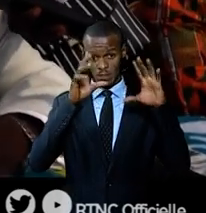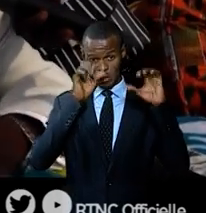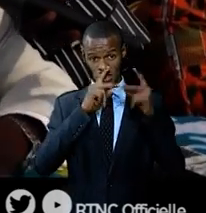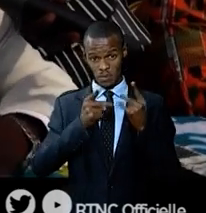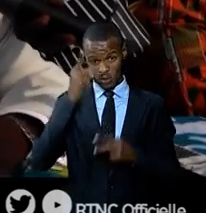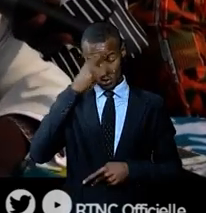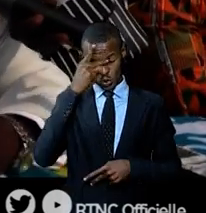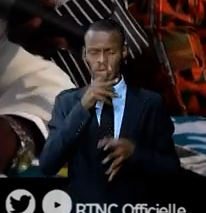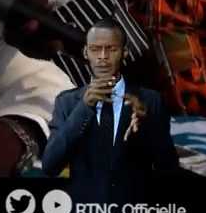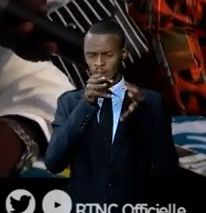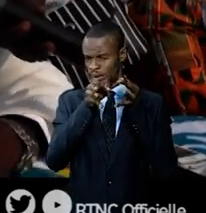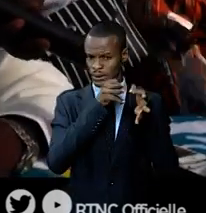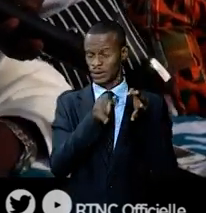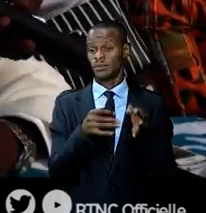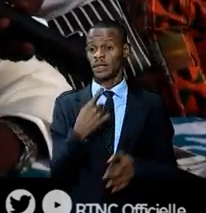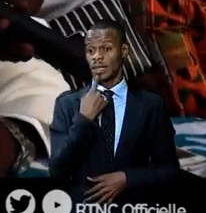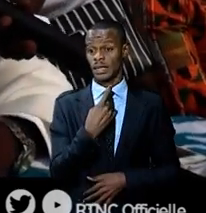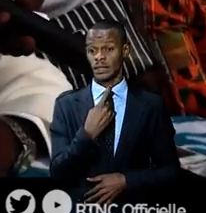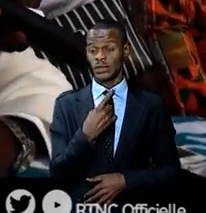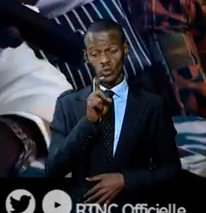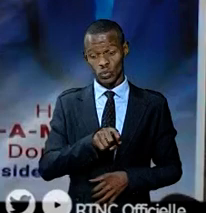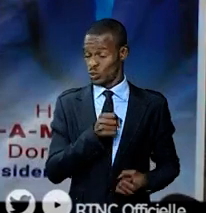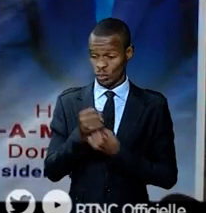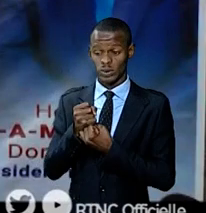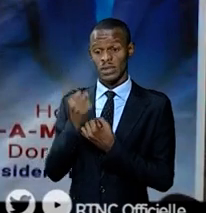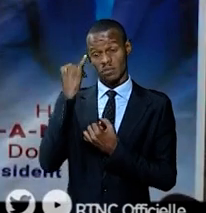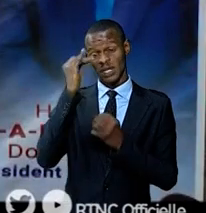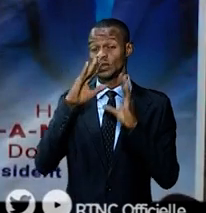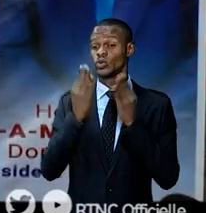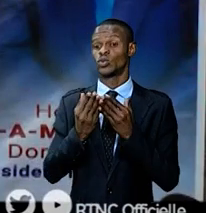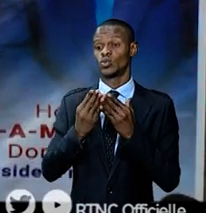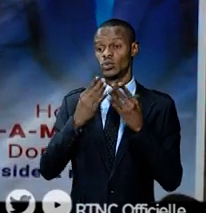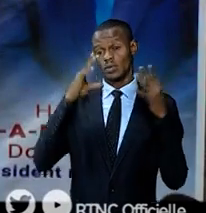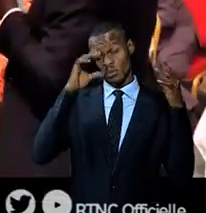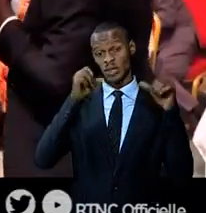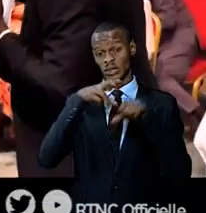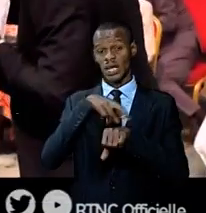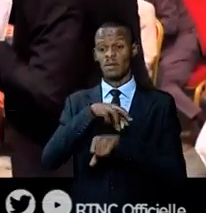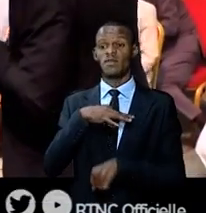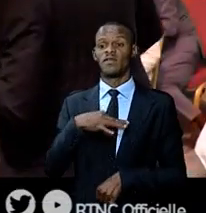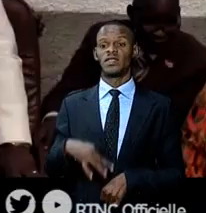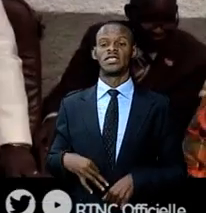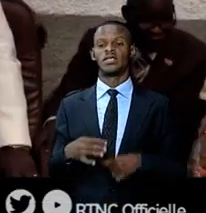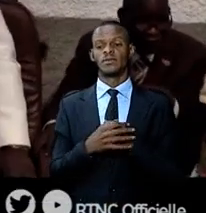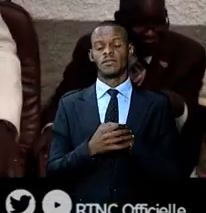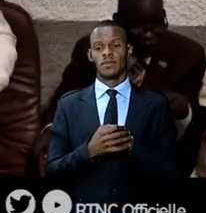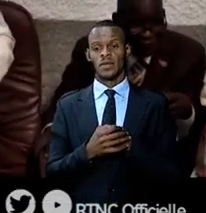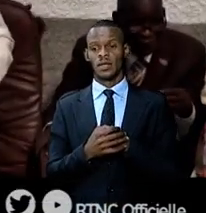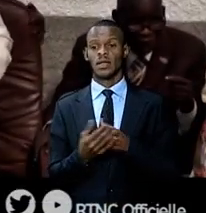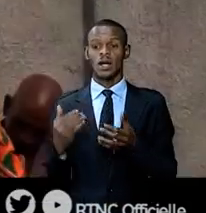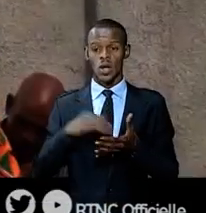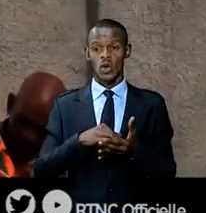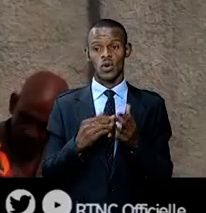apporté son soutien sans réserve aux actions et initiatives du chef de l'État Félix-Antoine Tshisekedi Tshilombo. Cette rencontre a été également marquée